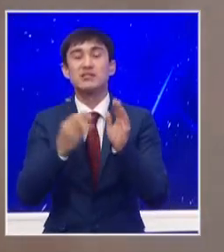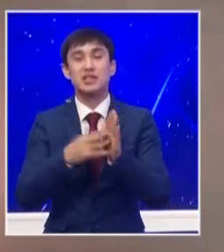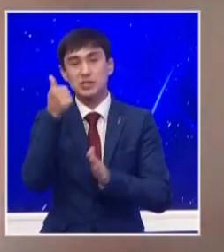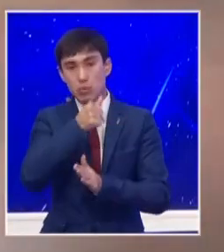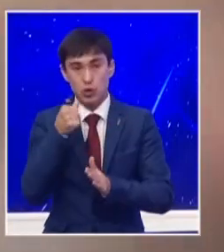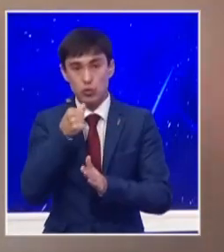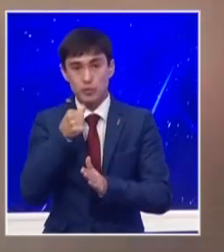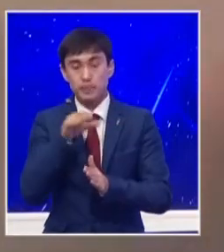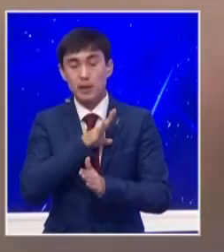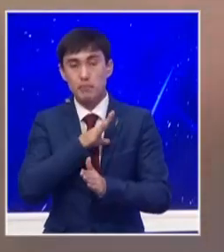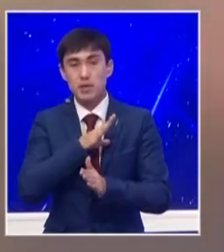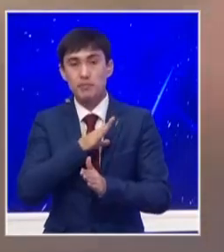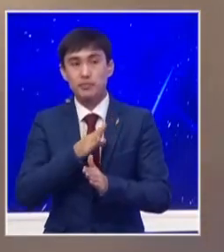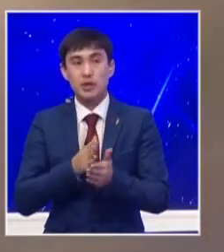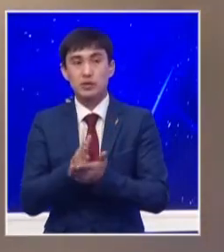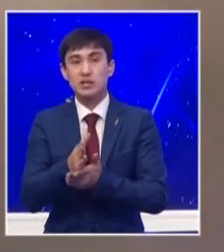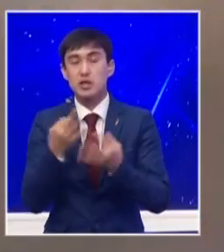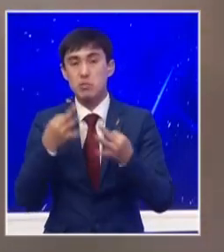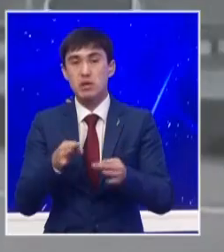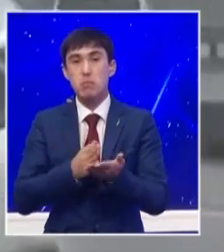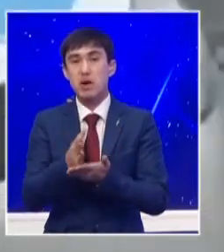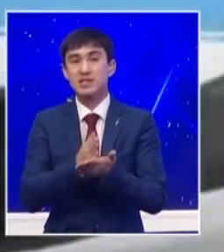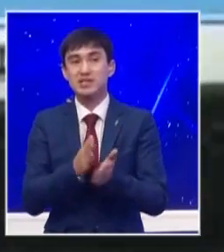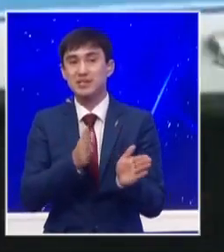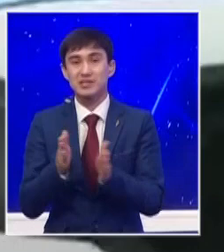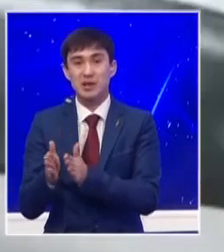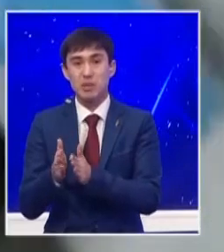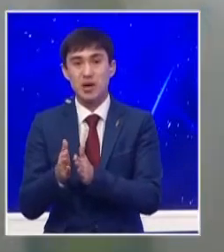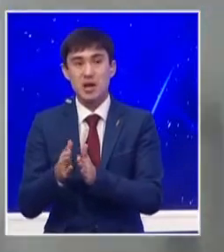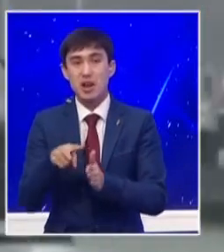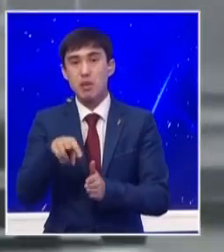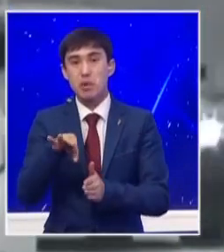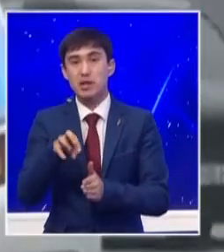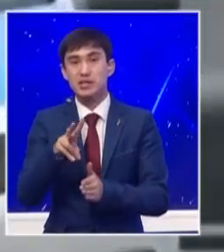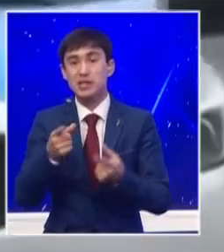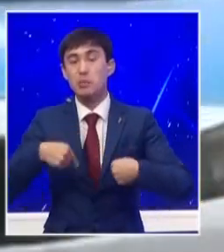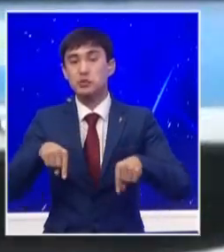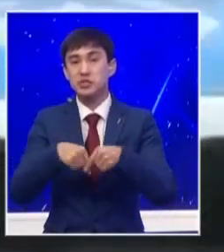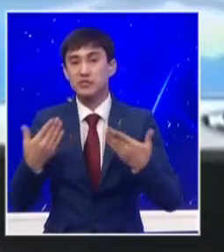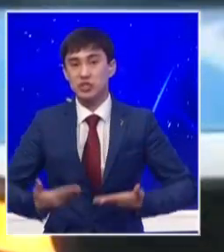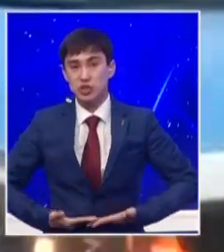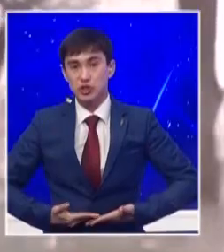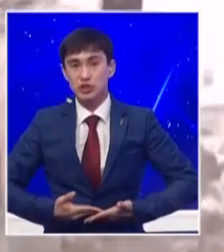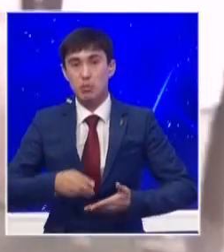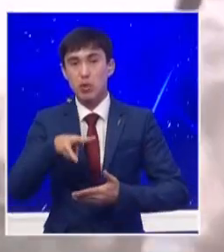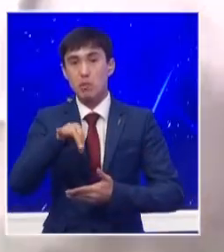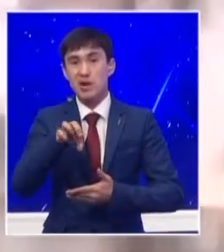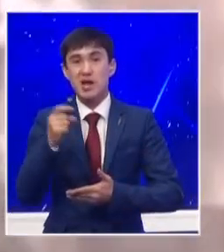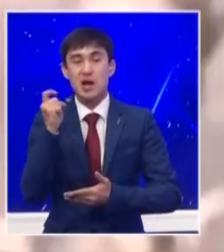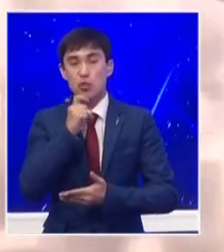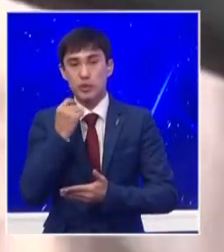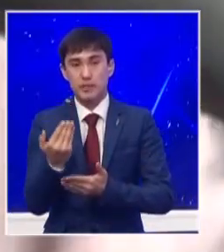открывшимся курс на демократизацию политической системы реализацию общественной жизни демонополизации